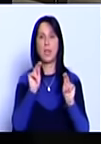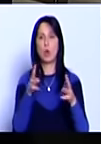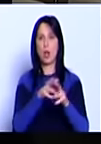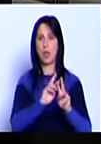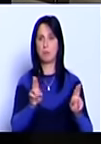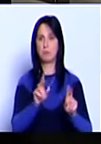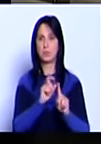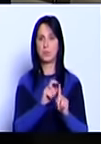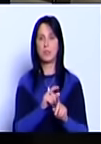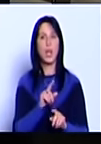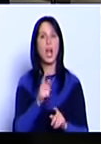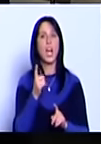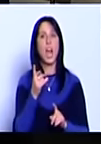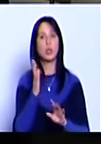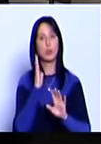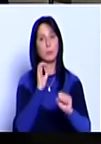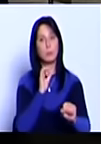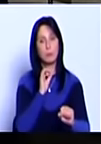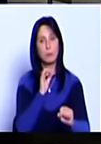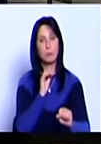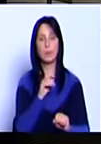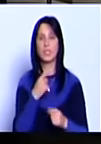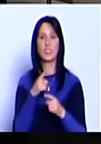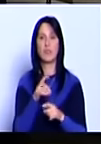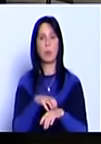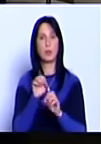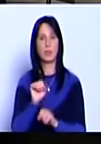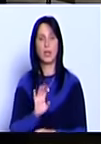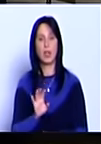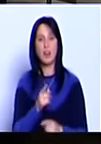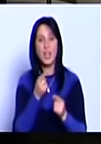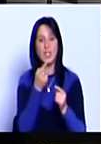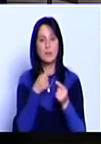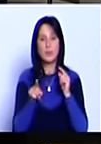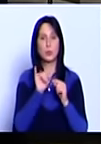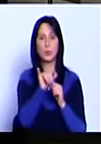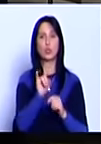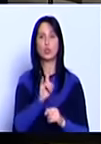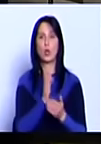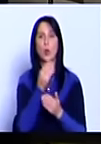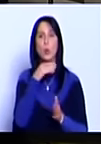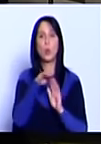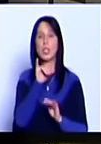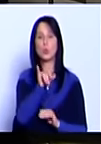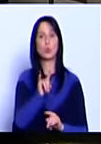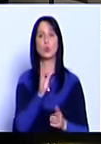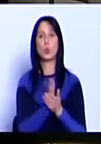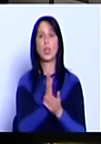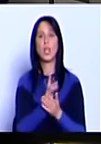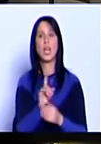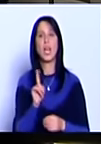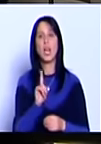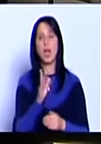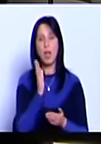ალიანსს. აი რატომ უნდა დაგიჭიროთ თქვენ მხარი ელექტორატმა? განმასხვავებელი არ ნიშნავს აუცილებლად უკეთეს. აი რითი